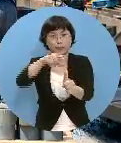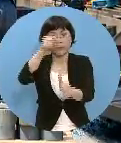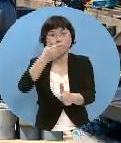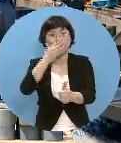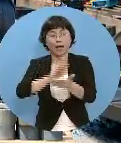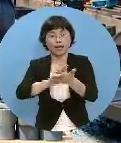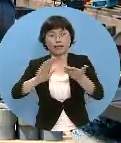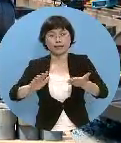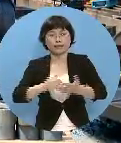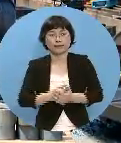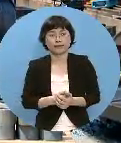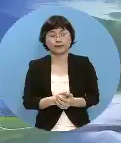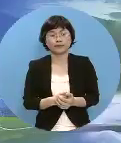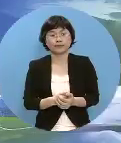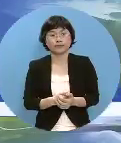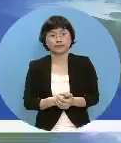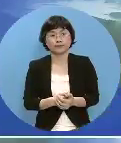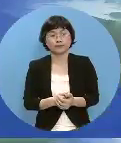있습니다.